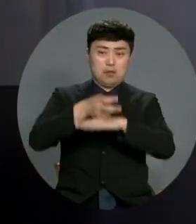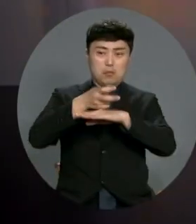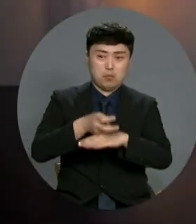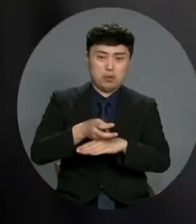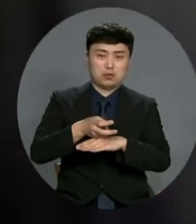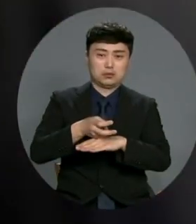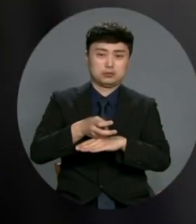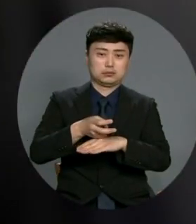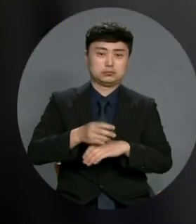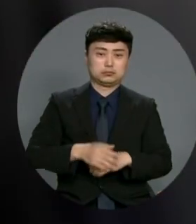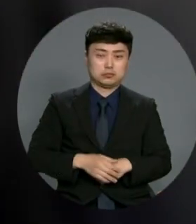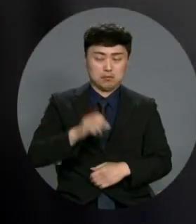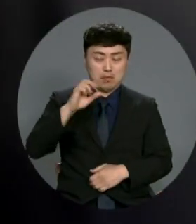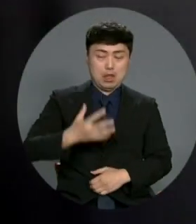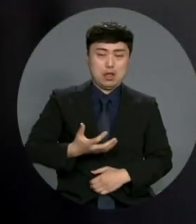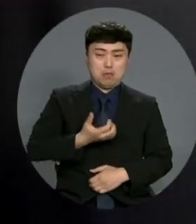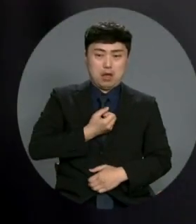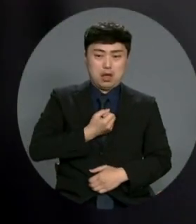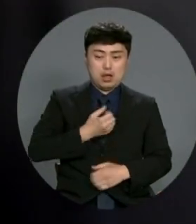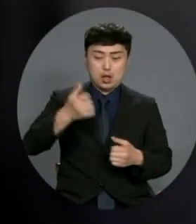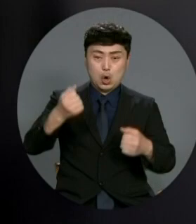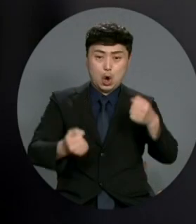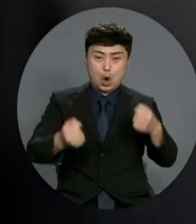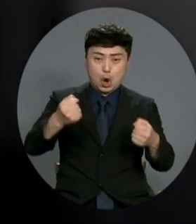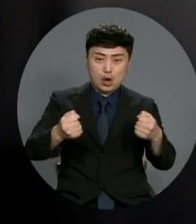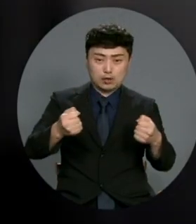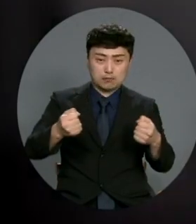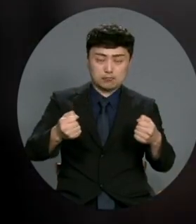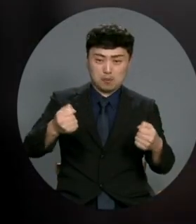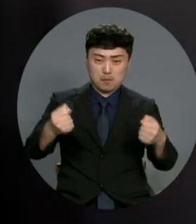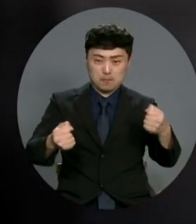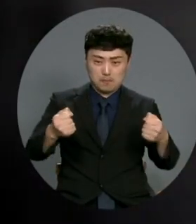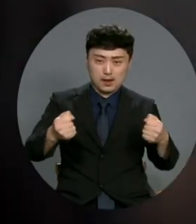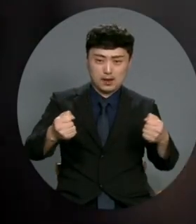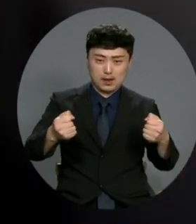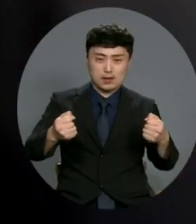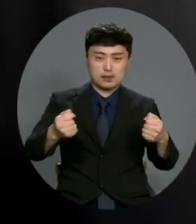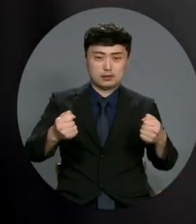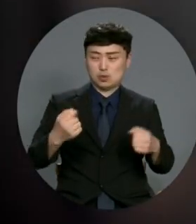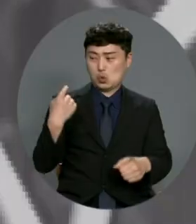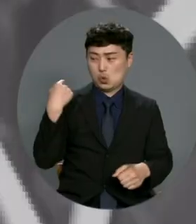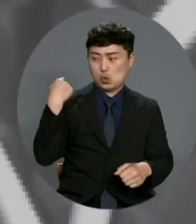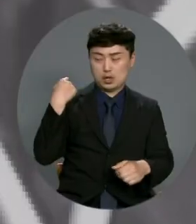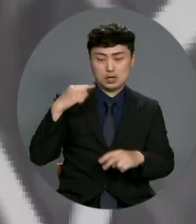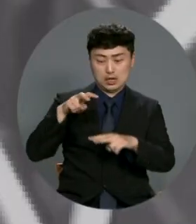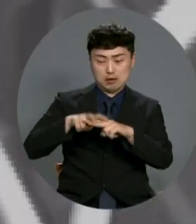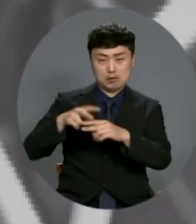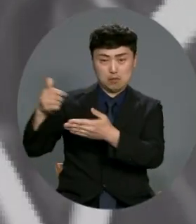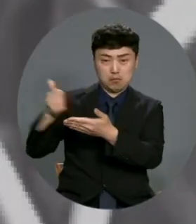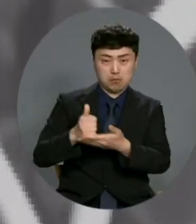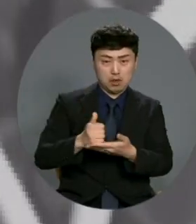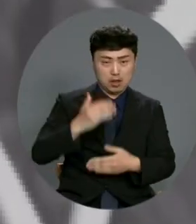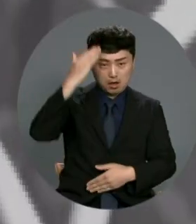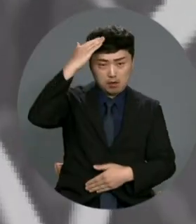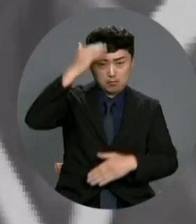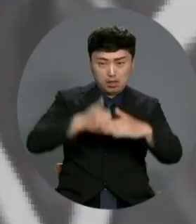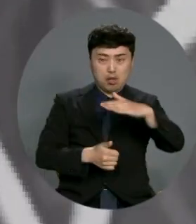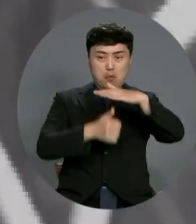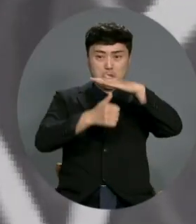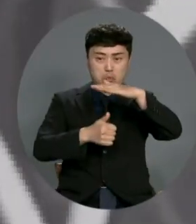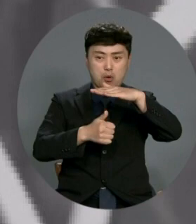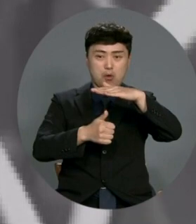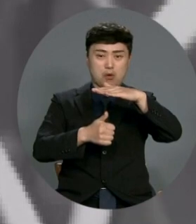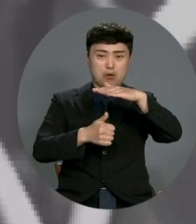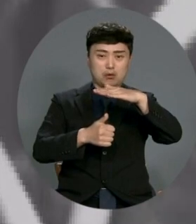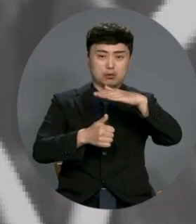출렁입니다. 갑작스러운 충격에 운전기사는 운전대를 움켜쥐고 맨 뒷자리 승객들은 천장에 머리를 부딪힐